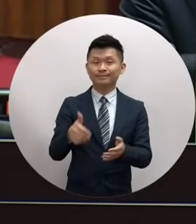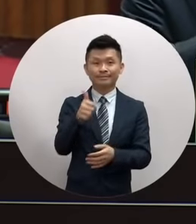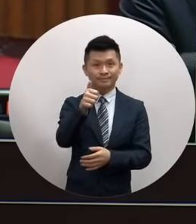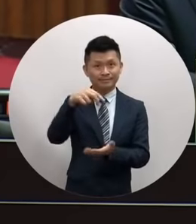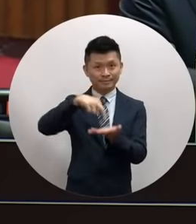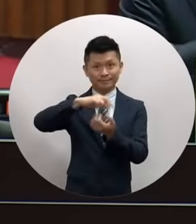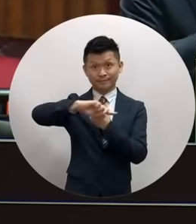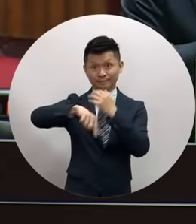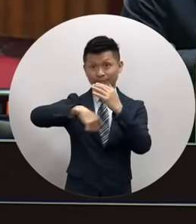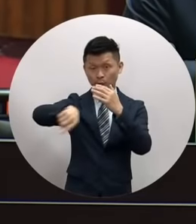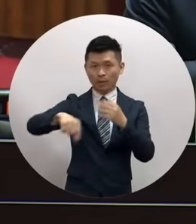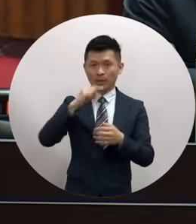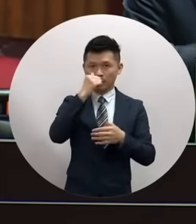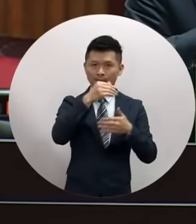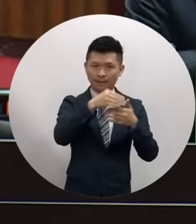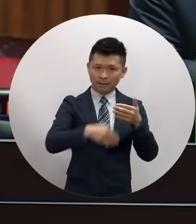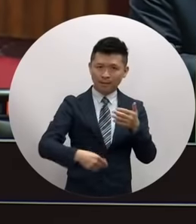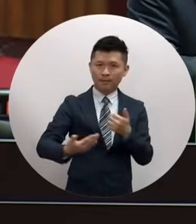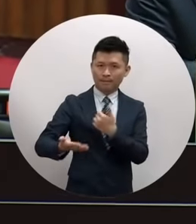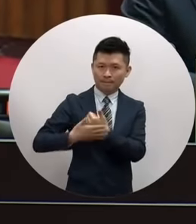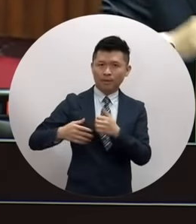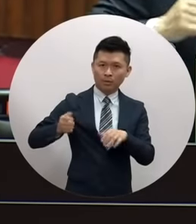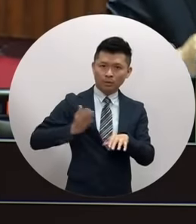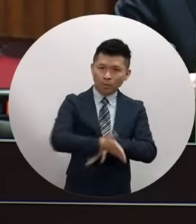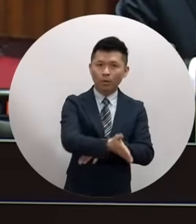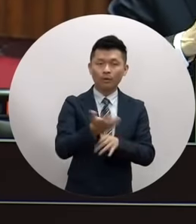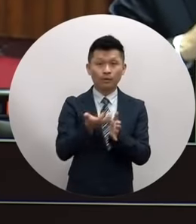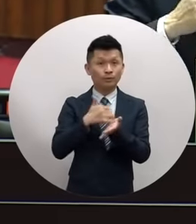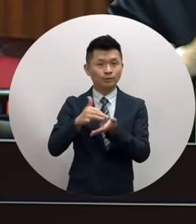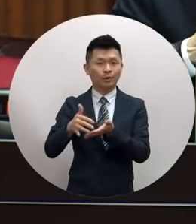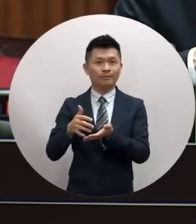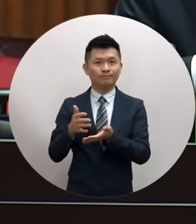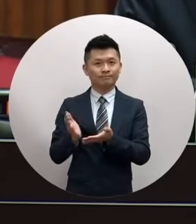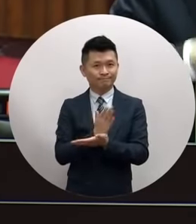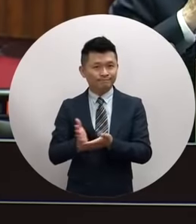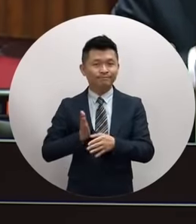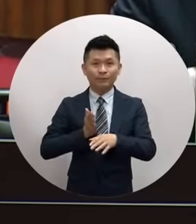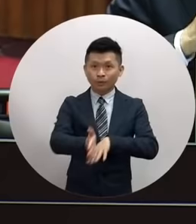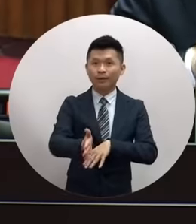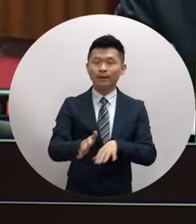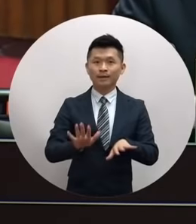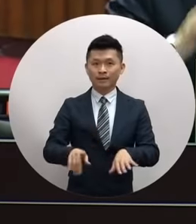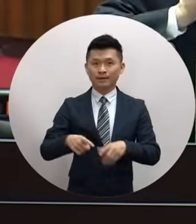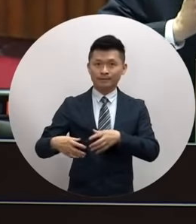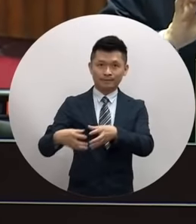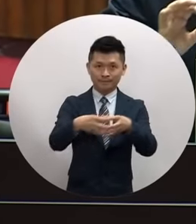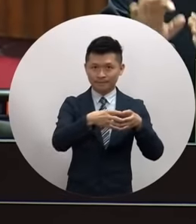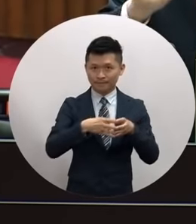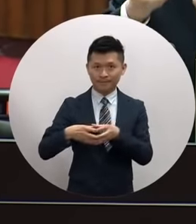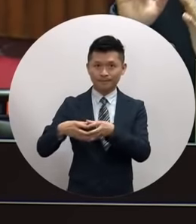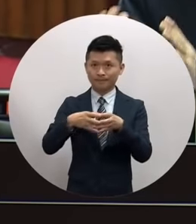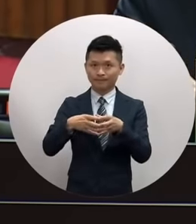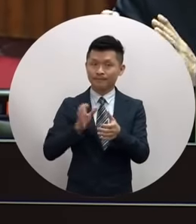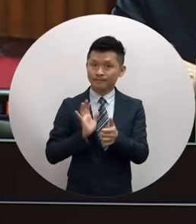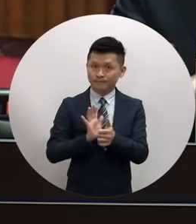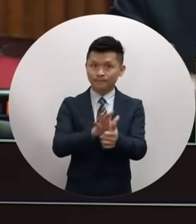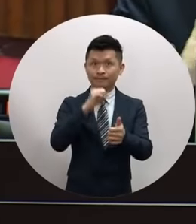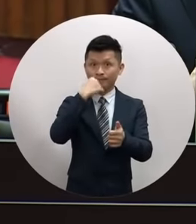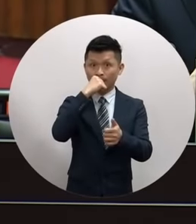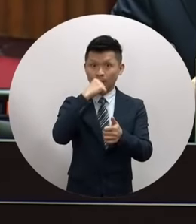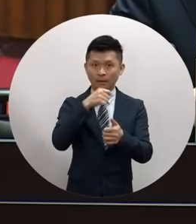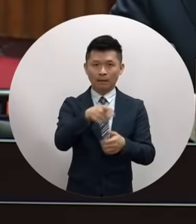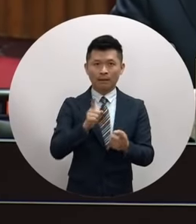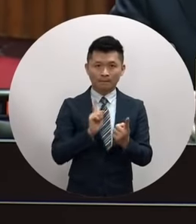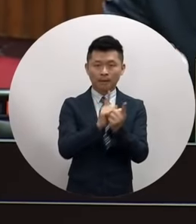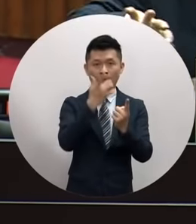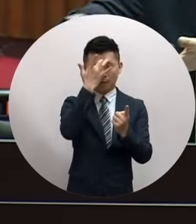支持特别条例等等通过，预算通过。我们现在希望齐心合力，让台湾能够化危机